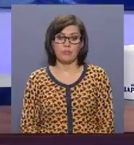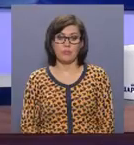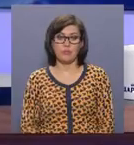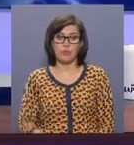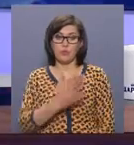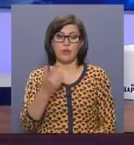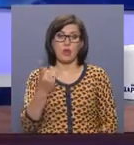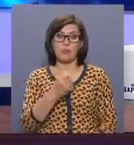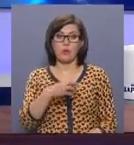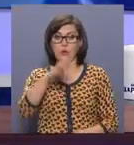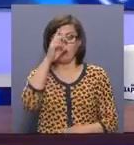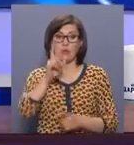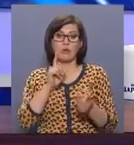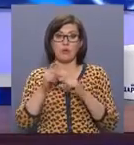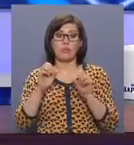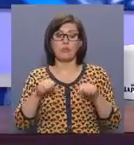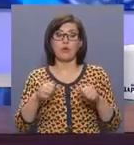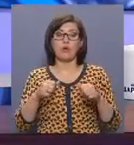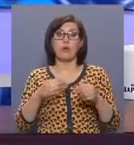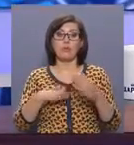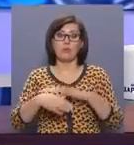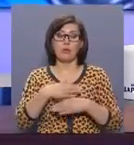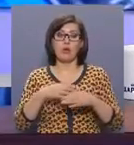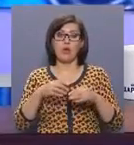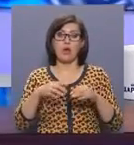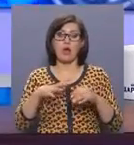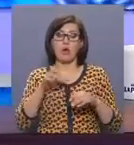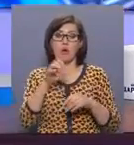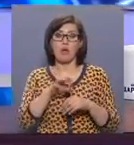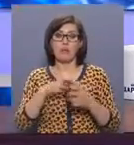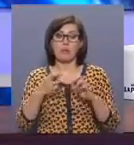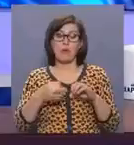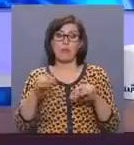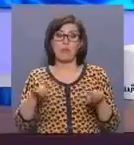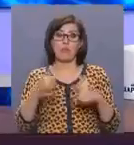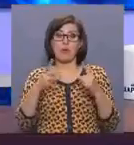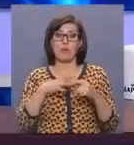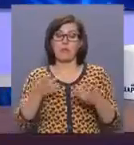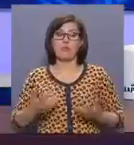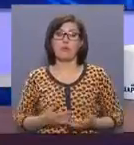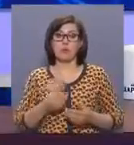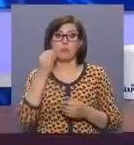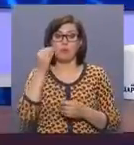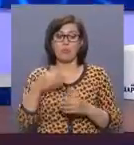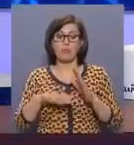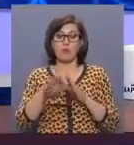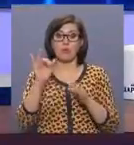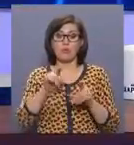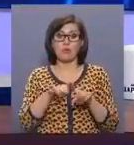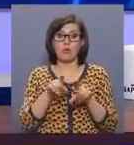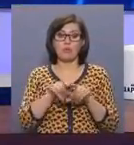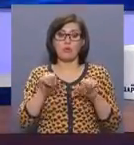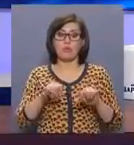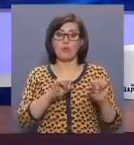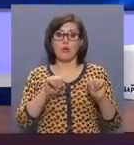Осы аптада үкімет отырысында мүмкіндігі шектеулі жандар мәселесі көтерілді. Мүгедек жандардың өмір сүру сапасын жақсарту,